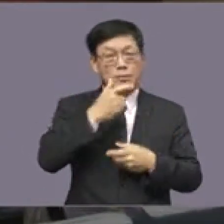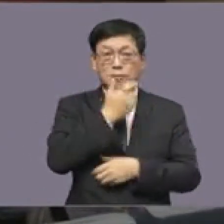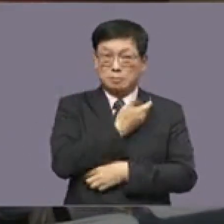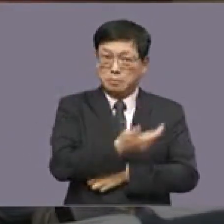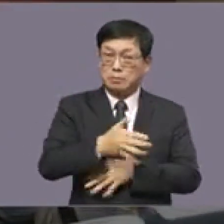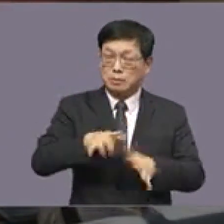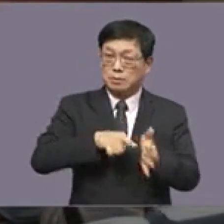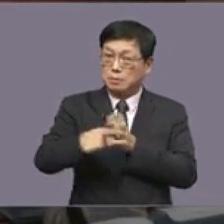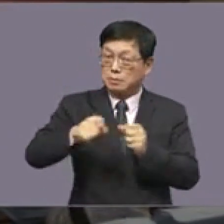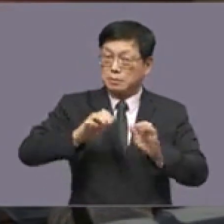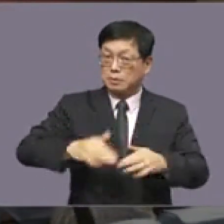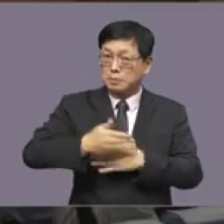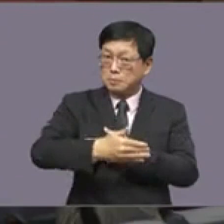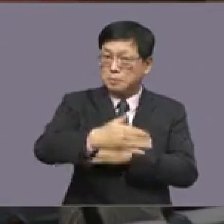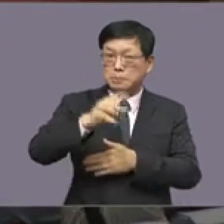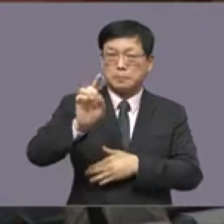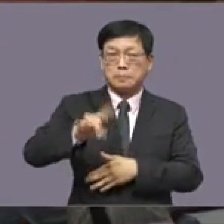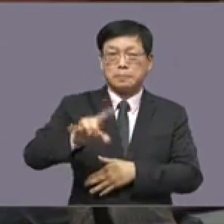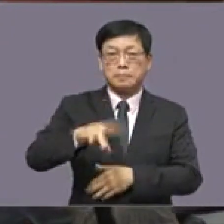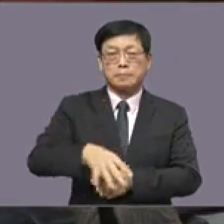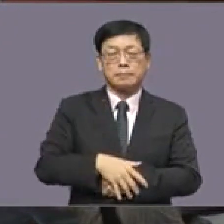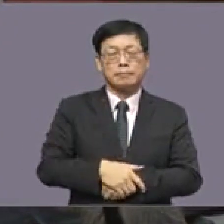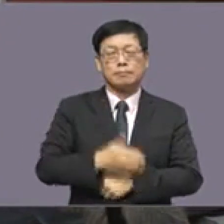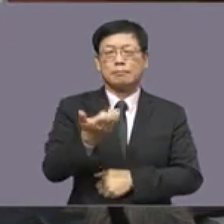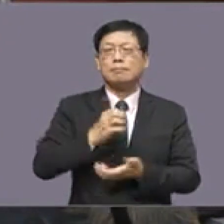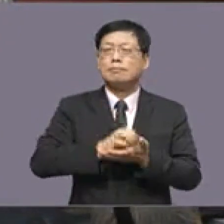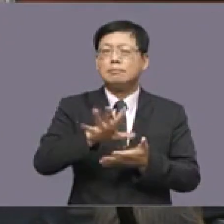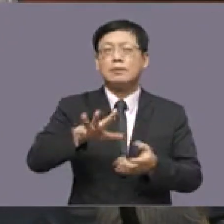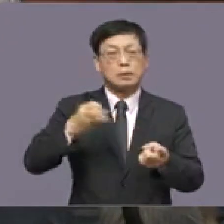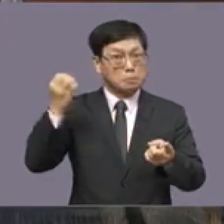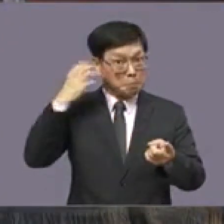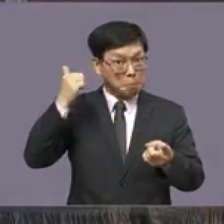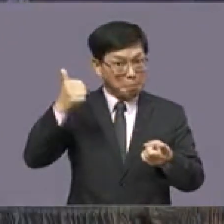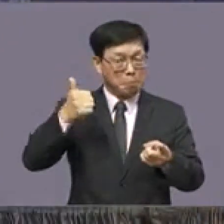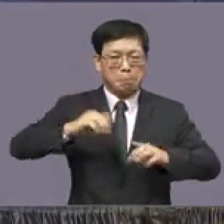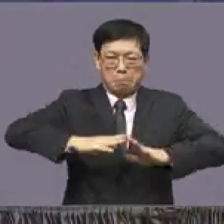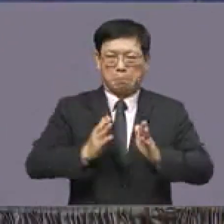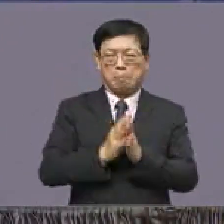专案目前的进度为何？ 如刚刚所讲，有好消息会